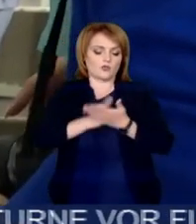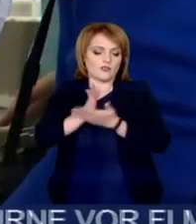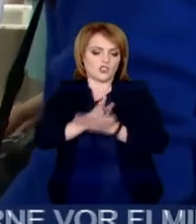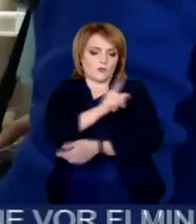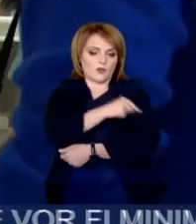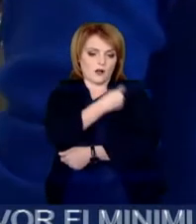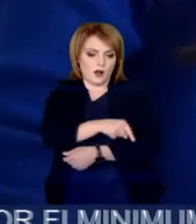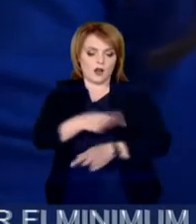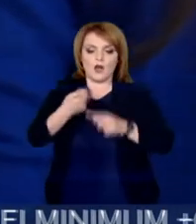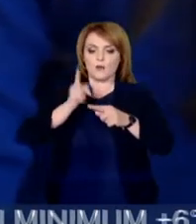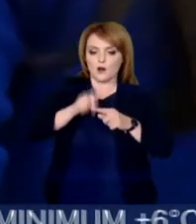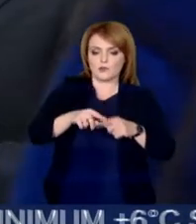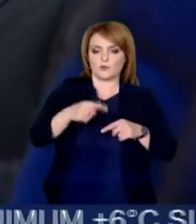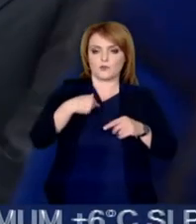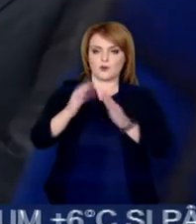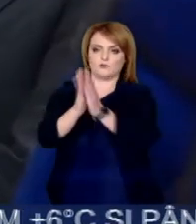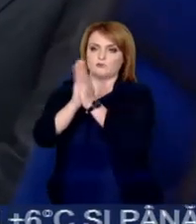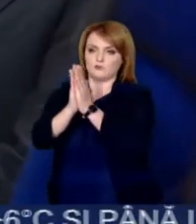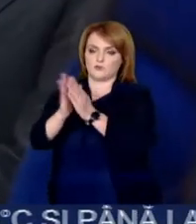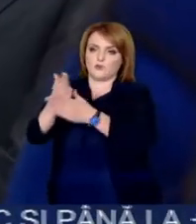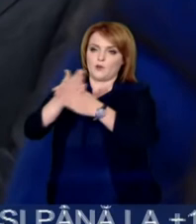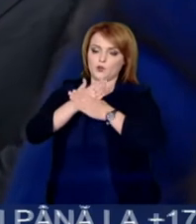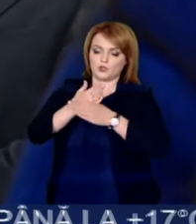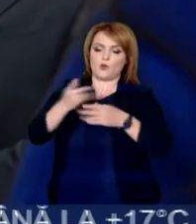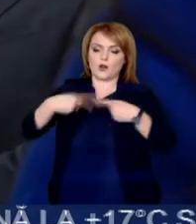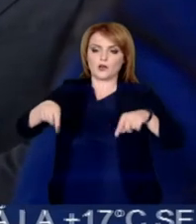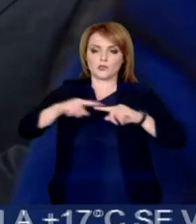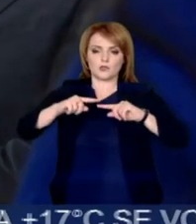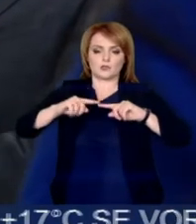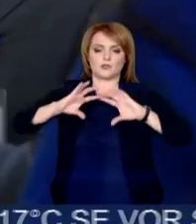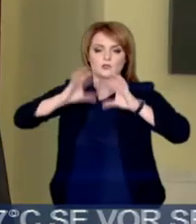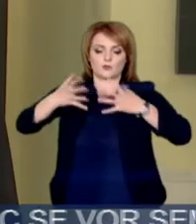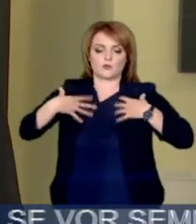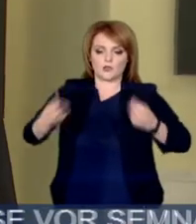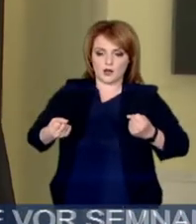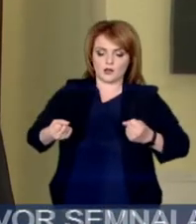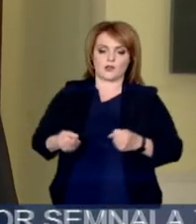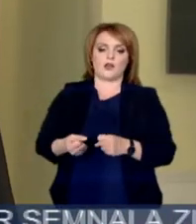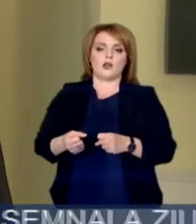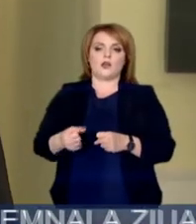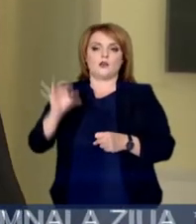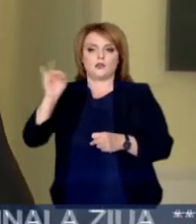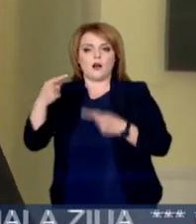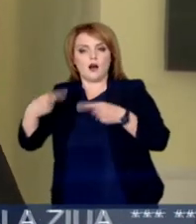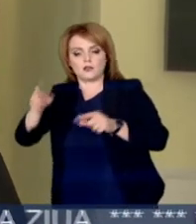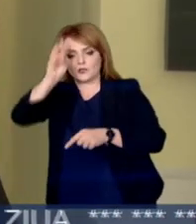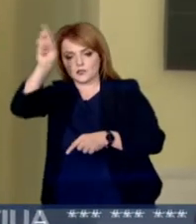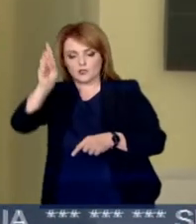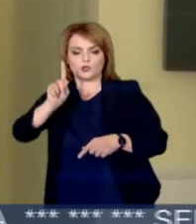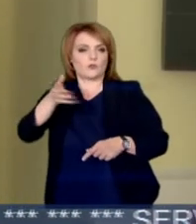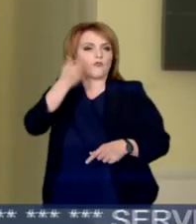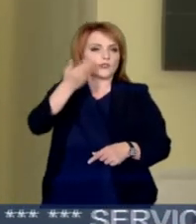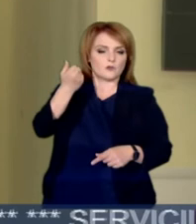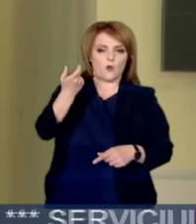considerent apelăm la suportul organizațiilor mondiale și a guvernelor statelor pentru a facilita